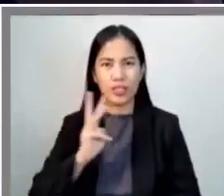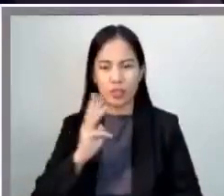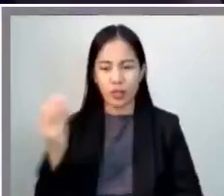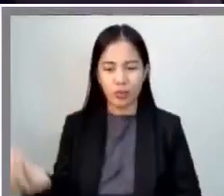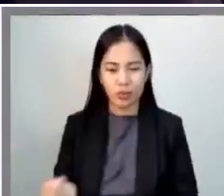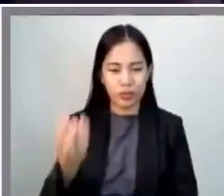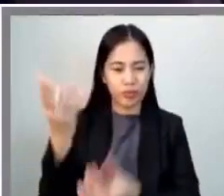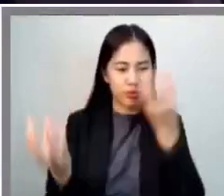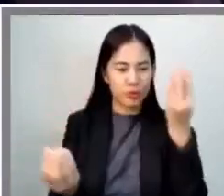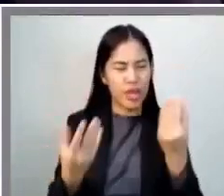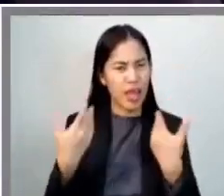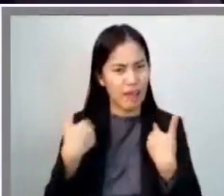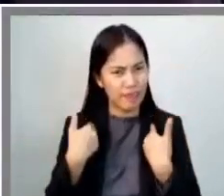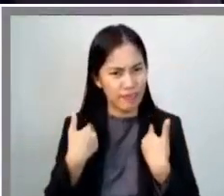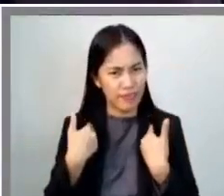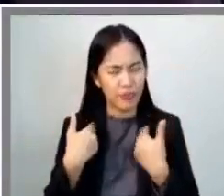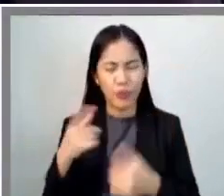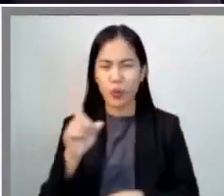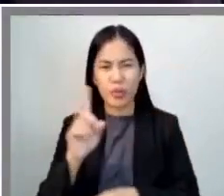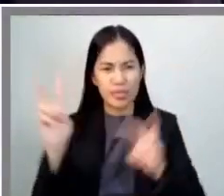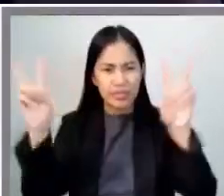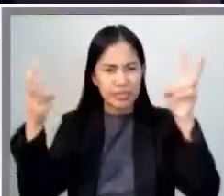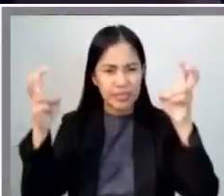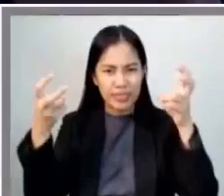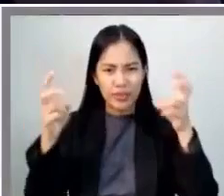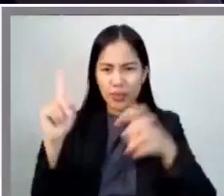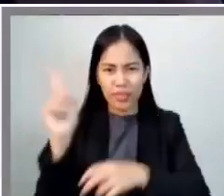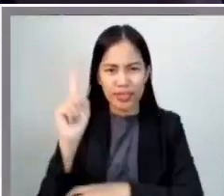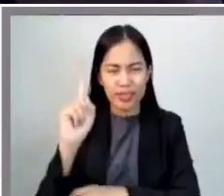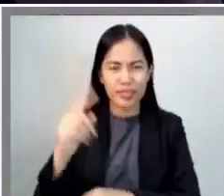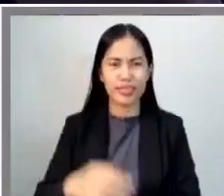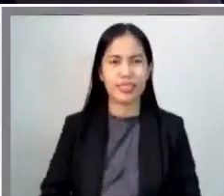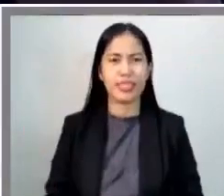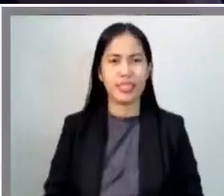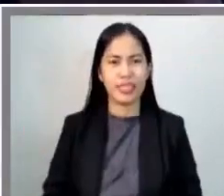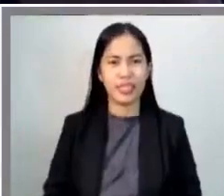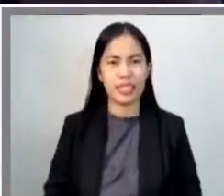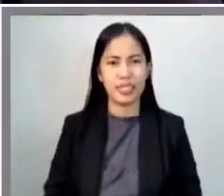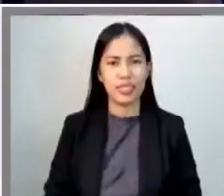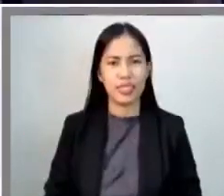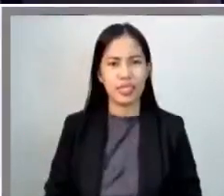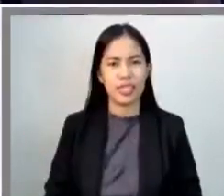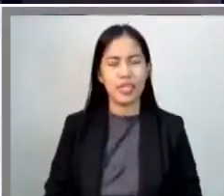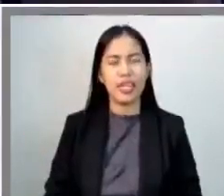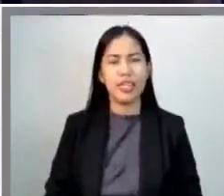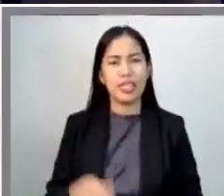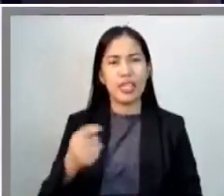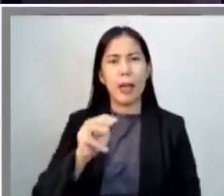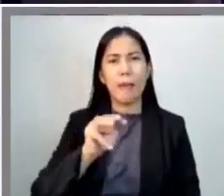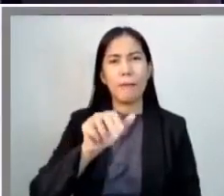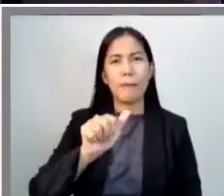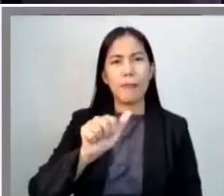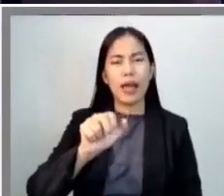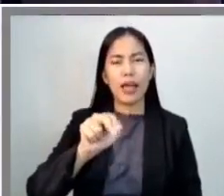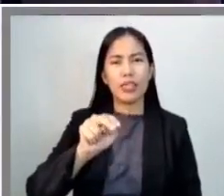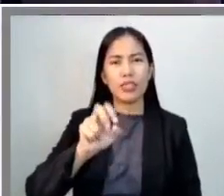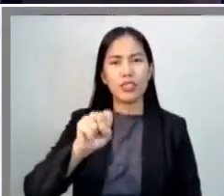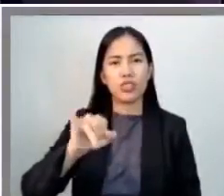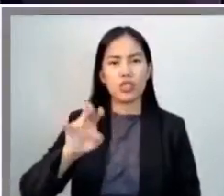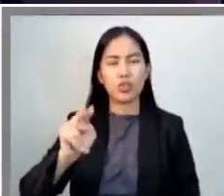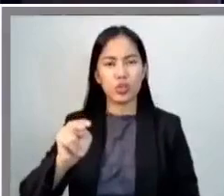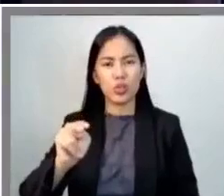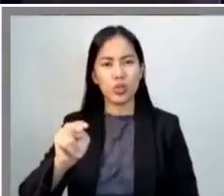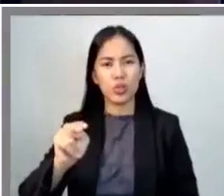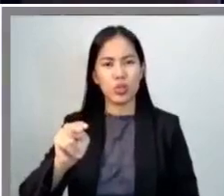ba yun? Ang tawag doon? Yun yung reflection pool sa tapat na the mansion. Di ba dapat may meron na mahabang reflection pool dati doon? Meron na,